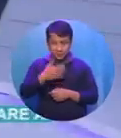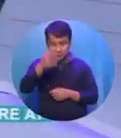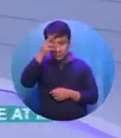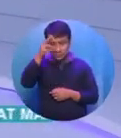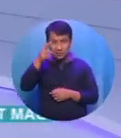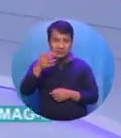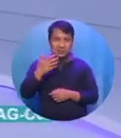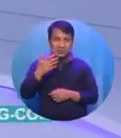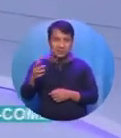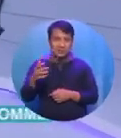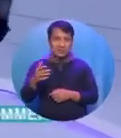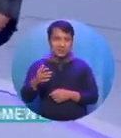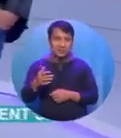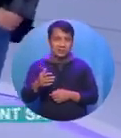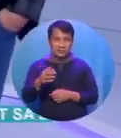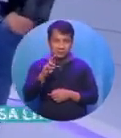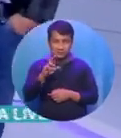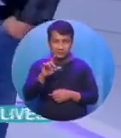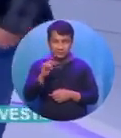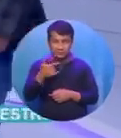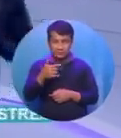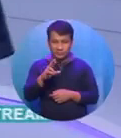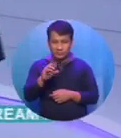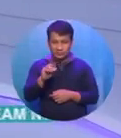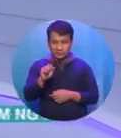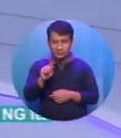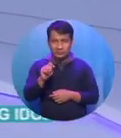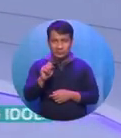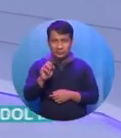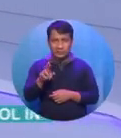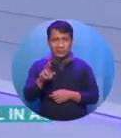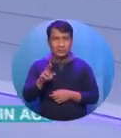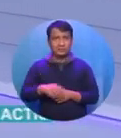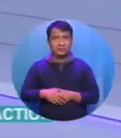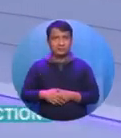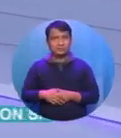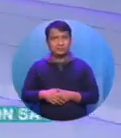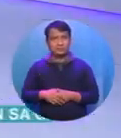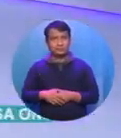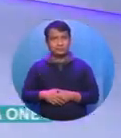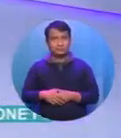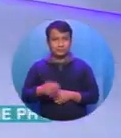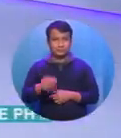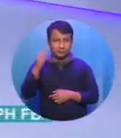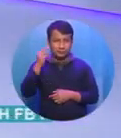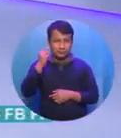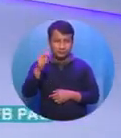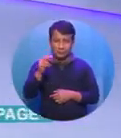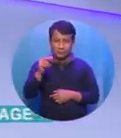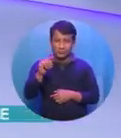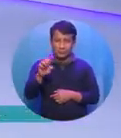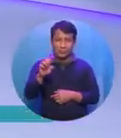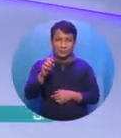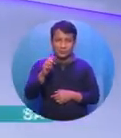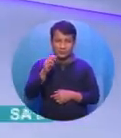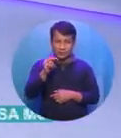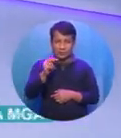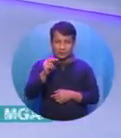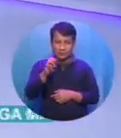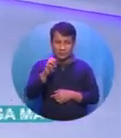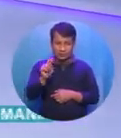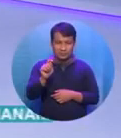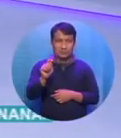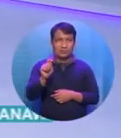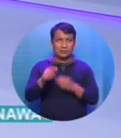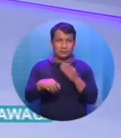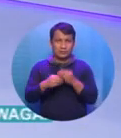sarap, pasensya na. Uling roasted. And, anong pangalan? Net. Ha? Net. Net. Net.